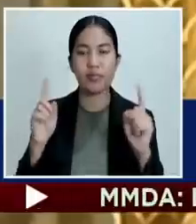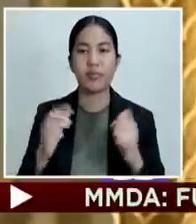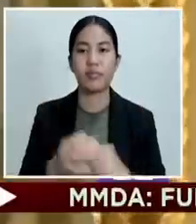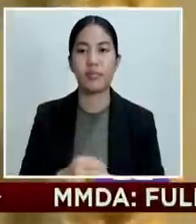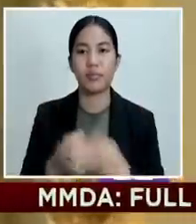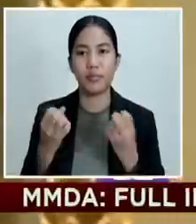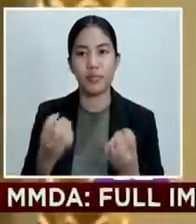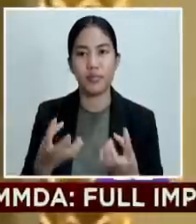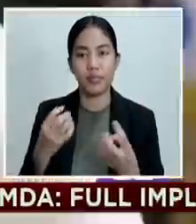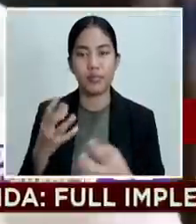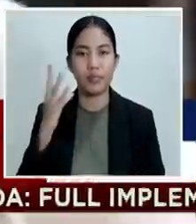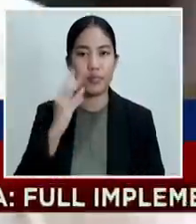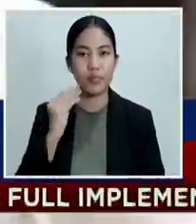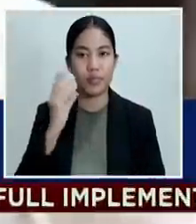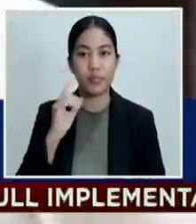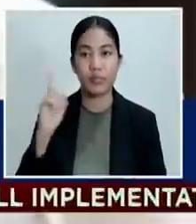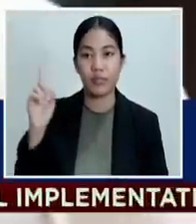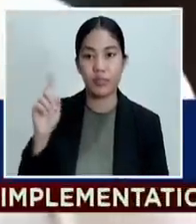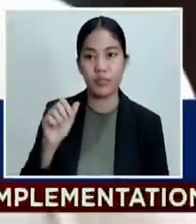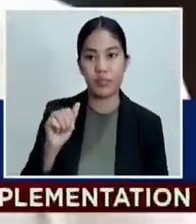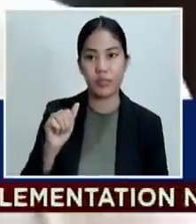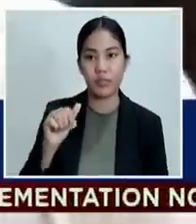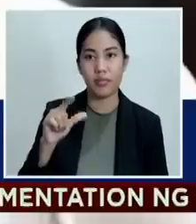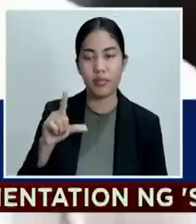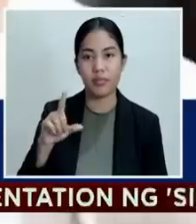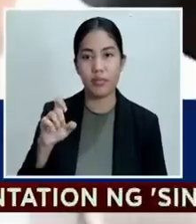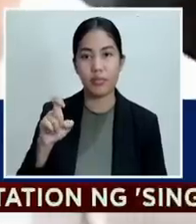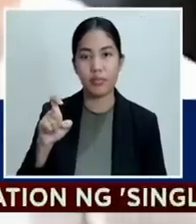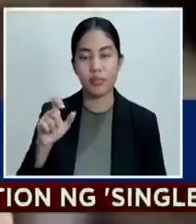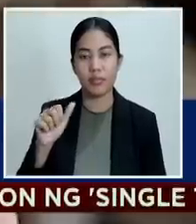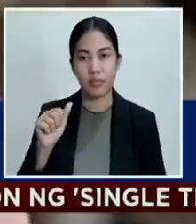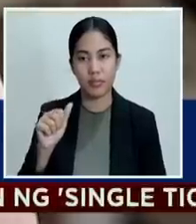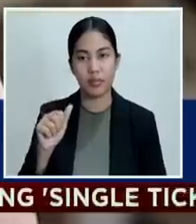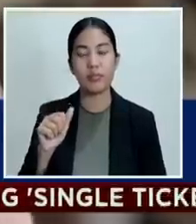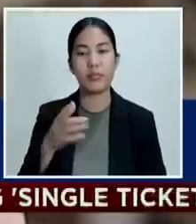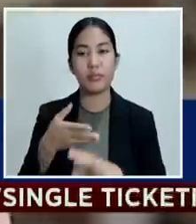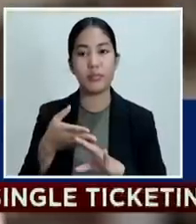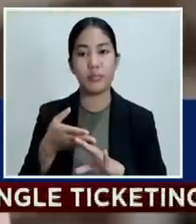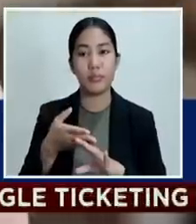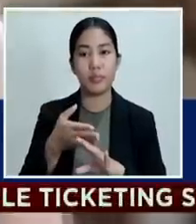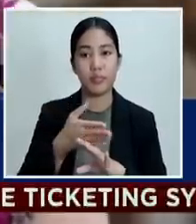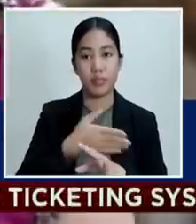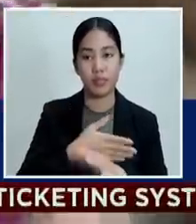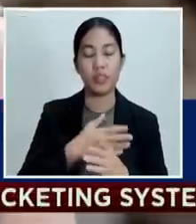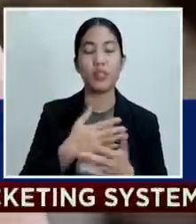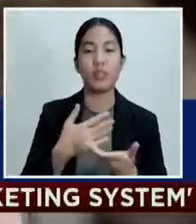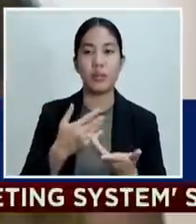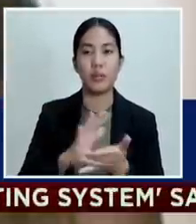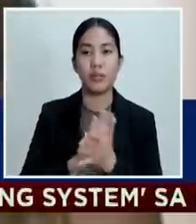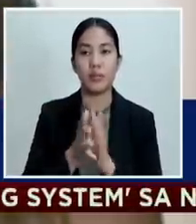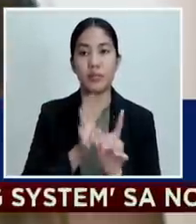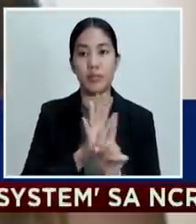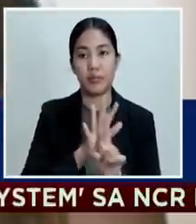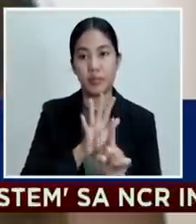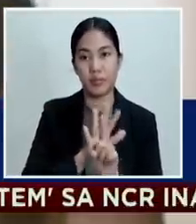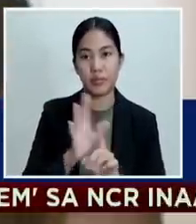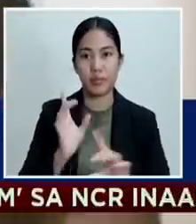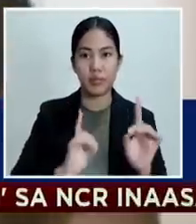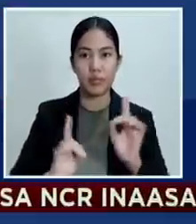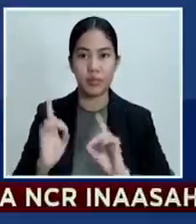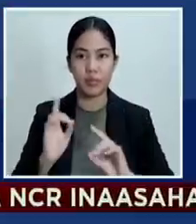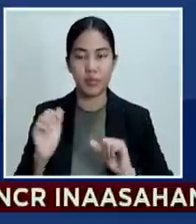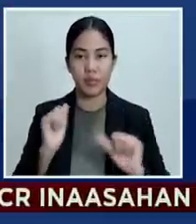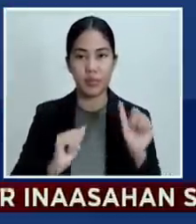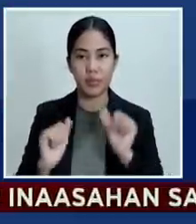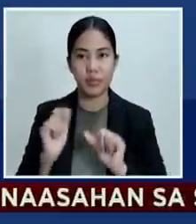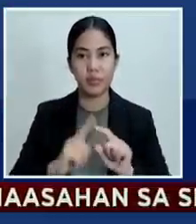si Alexa Ilacad bago makilala bilang isa sa next generation dramatic actresses. Pero ang mga hamon